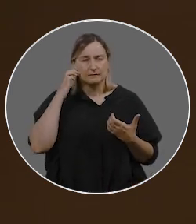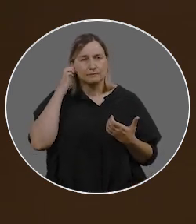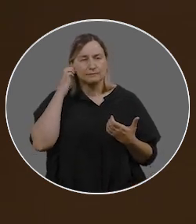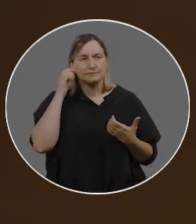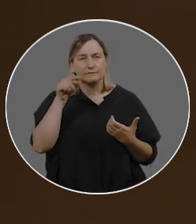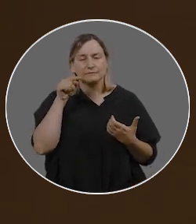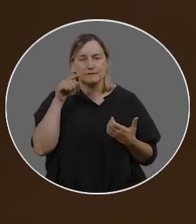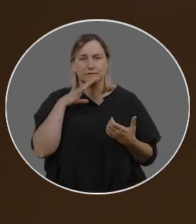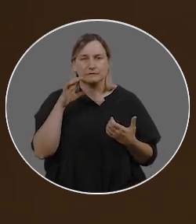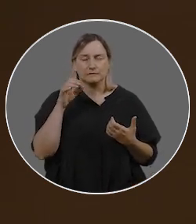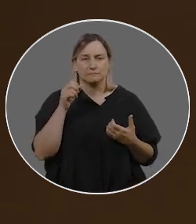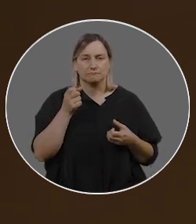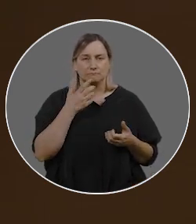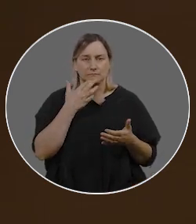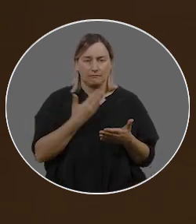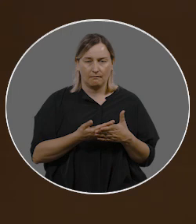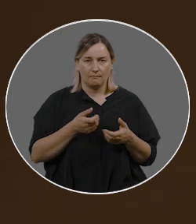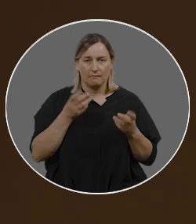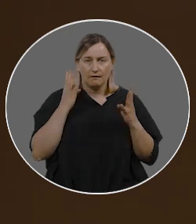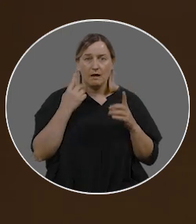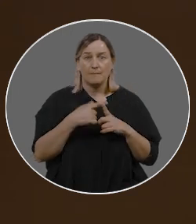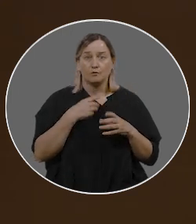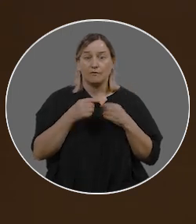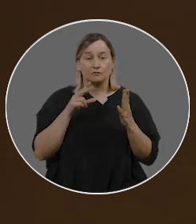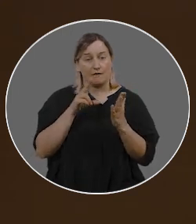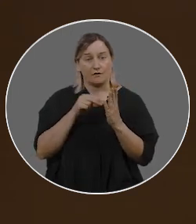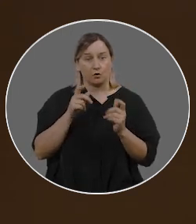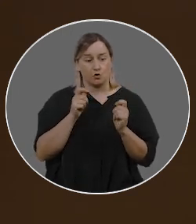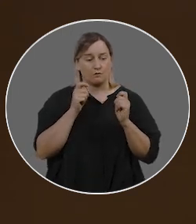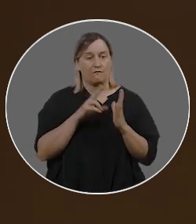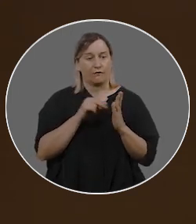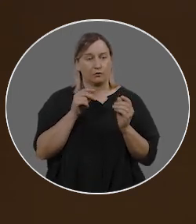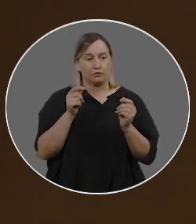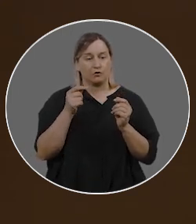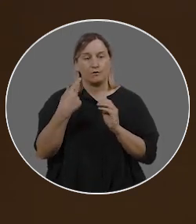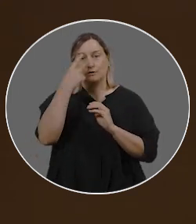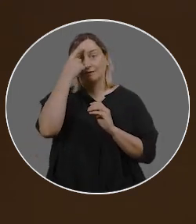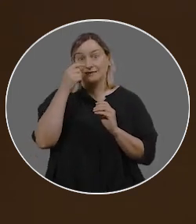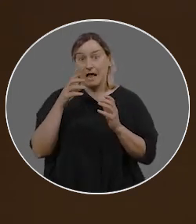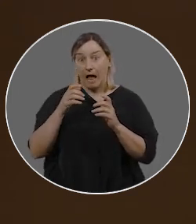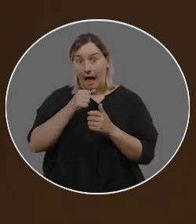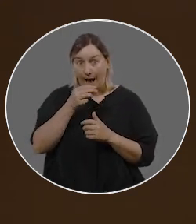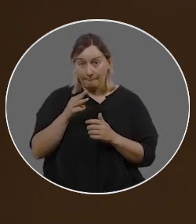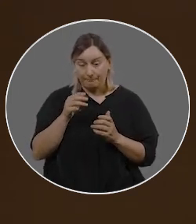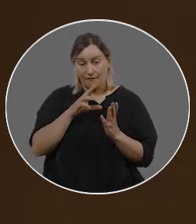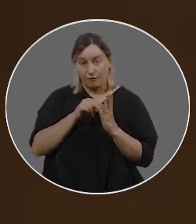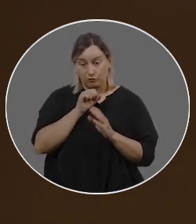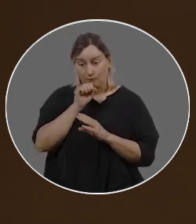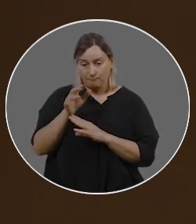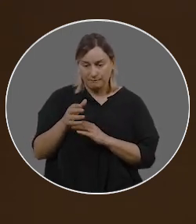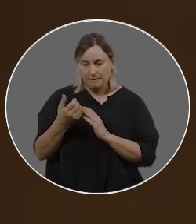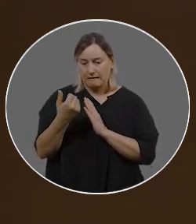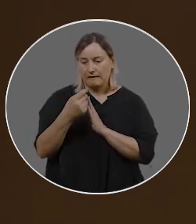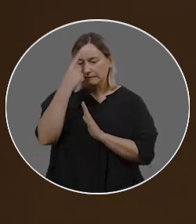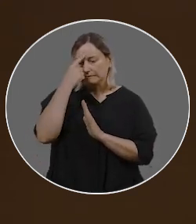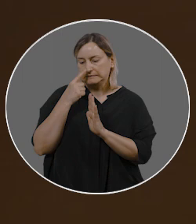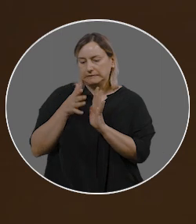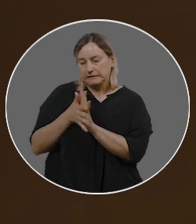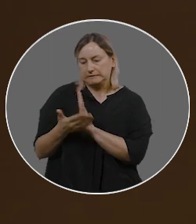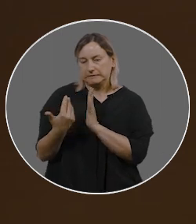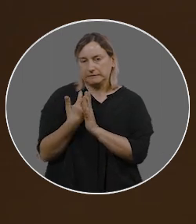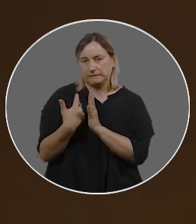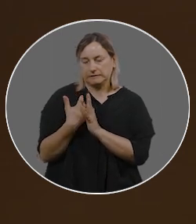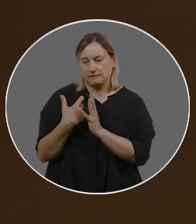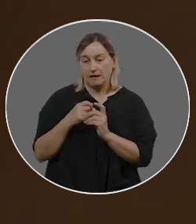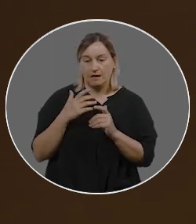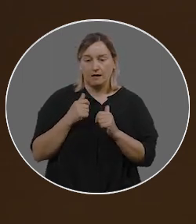i és sorprenent perquè sí. Tu fas una foto i et descriu el que hi ha i més o menys s'apropa. Però, clar,